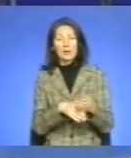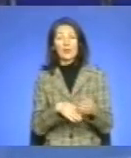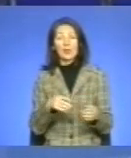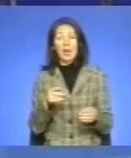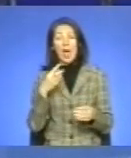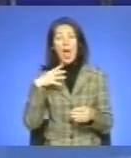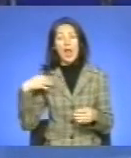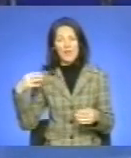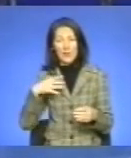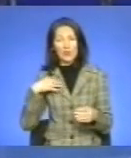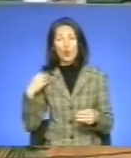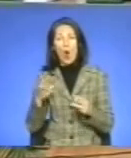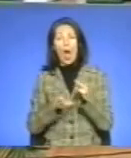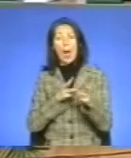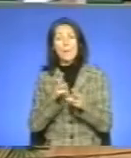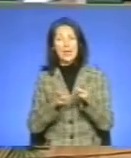суду. Детальніше далі.